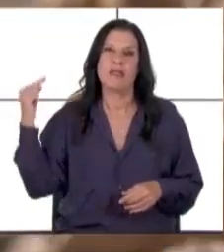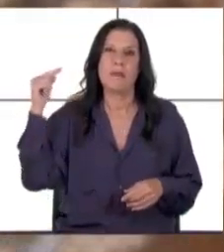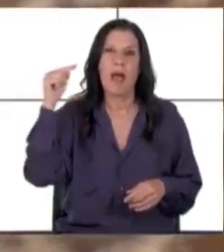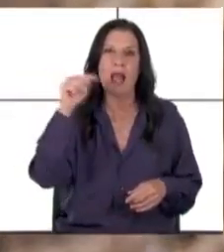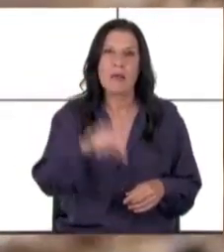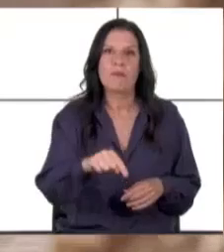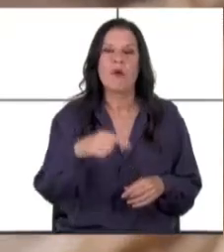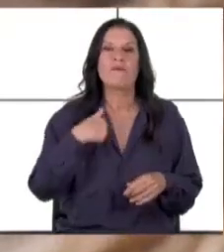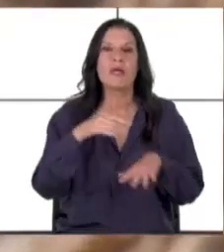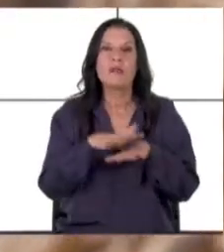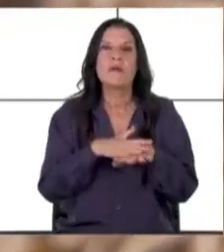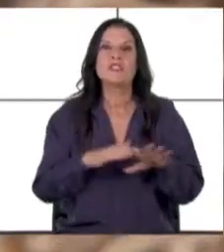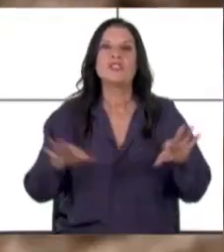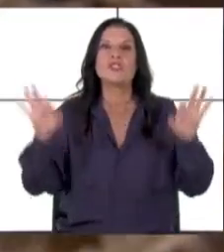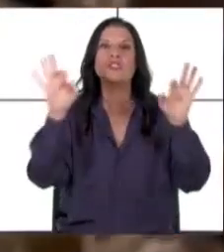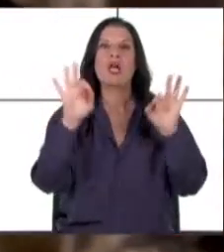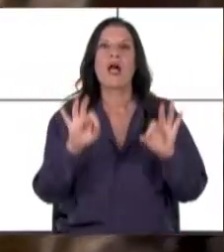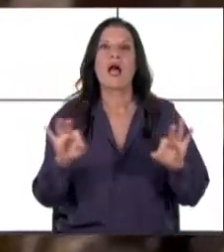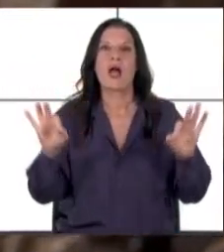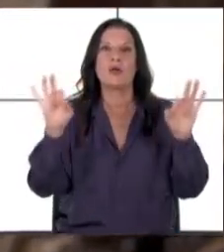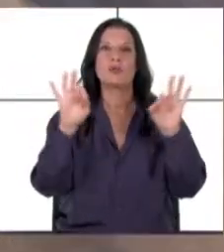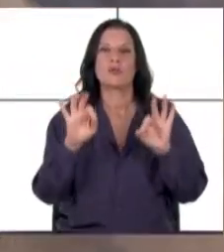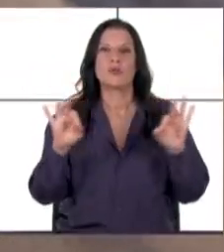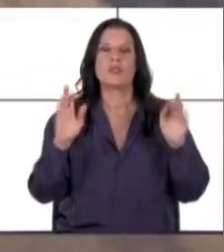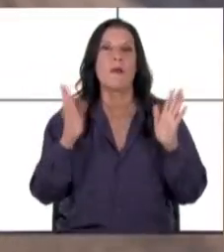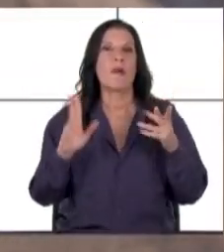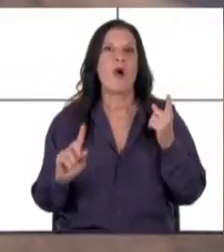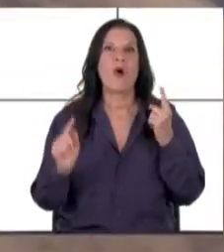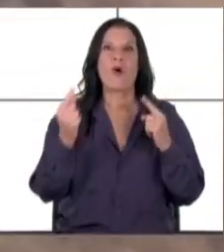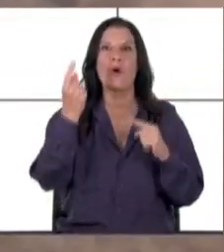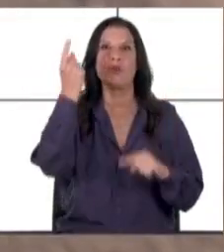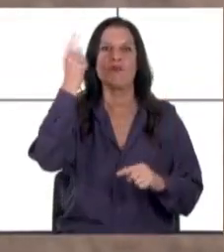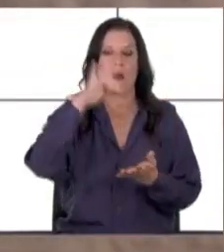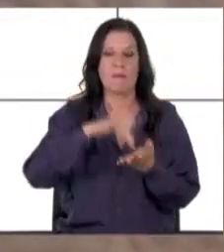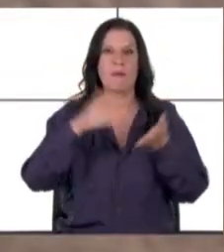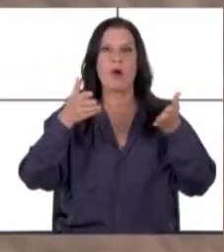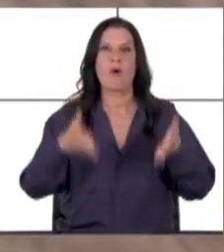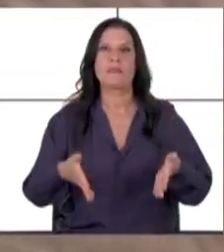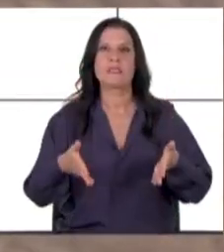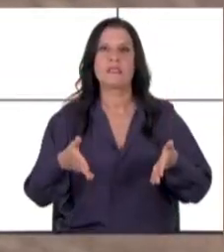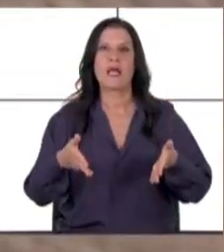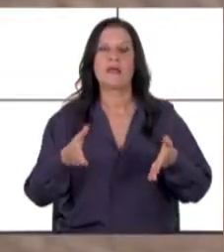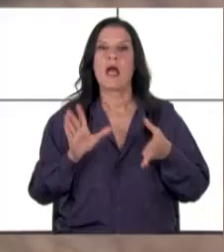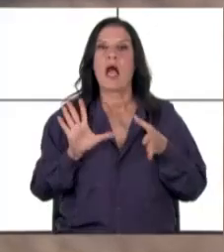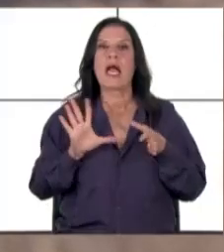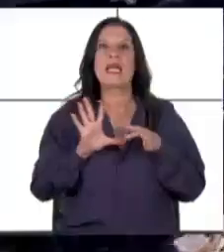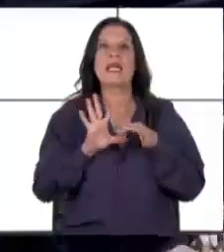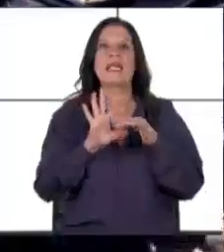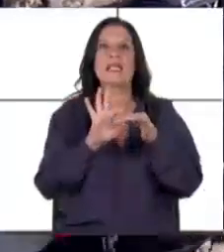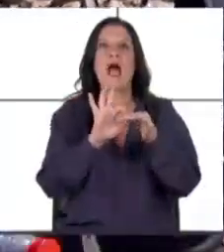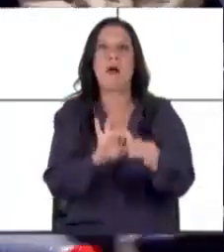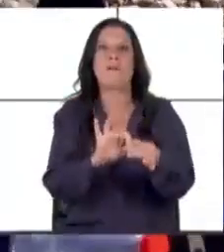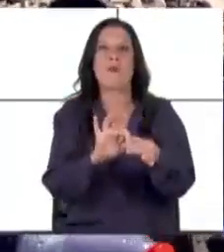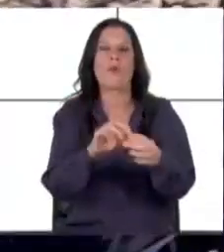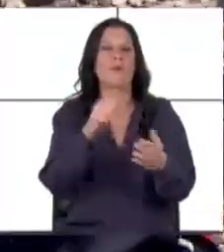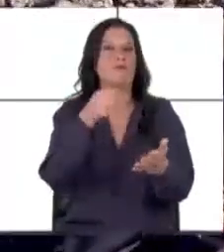קדושה מסוימת, מאוד מאוד מאוד מאוד גבוהה על, במקום הזה. ההתחברות היא טרנסדנצלית, זה